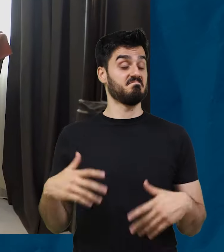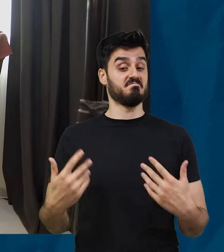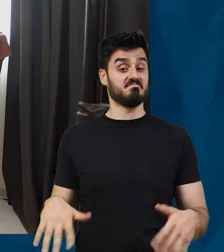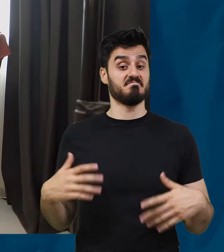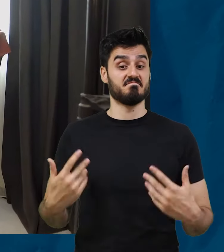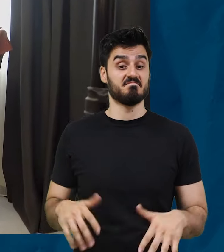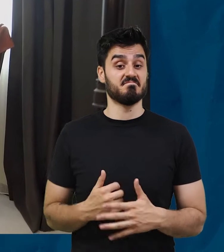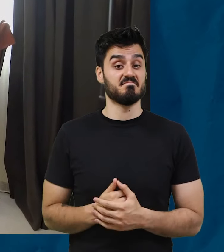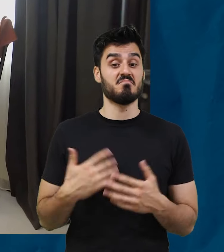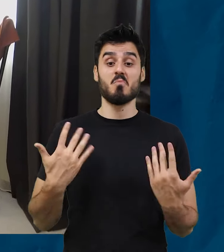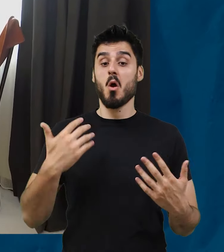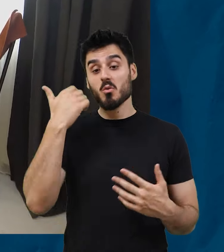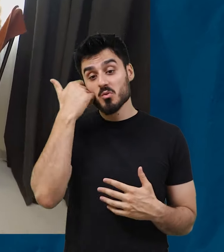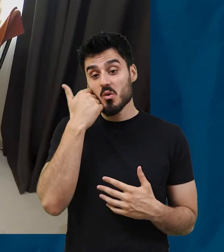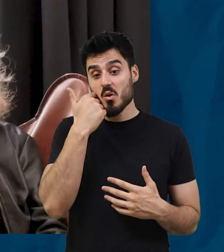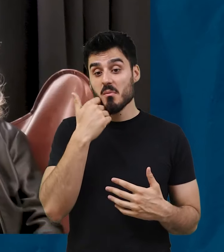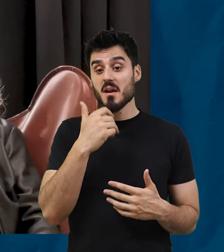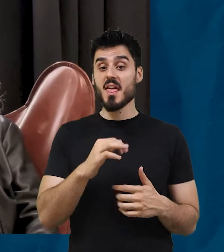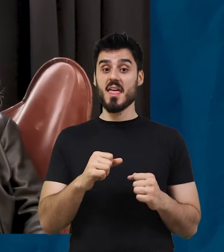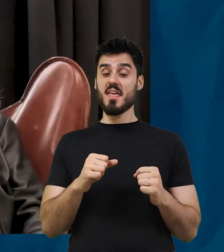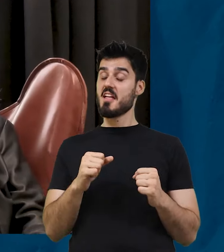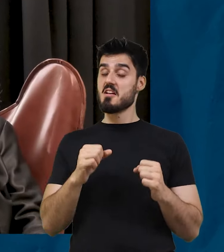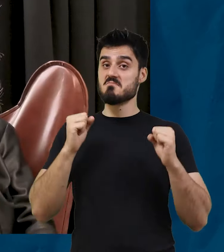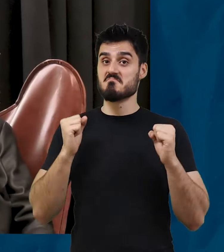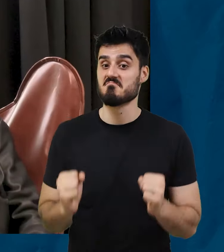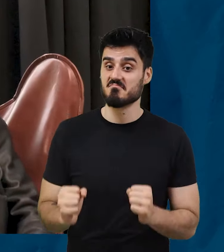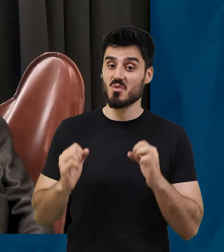Вау! Е, така е много добре. Се нагласи.